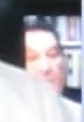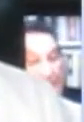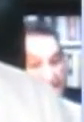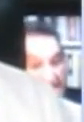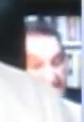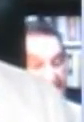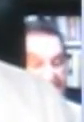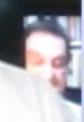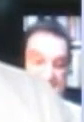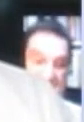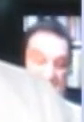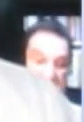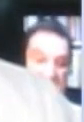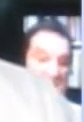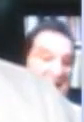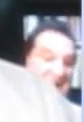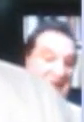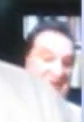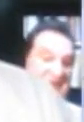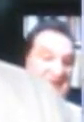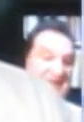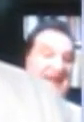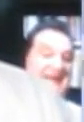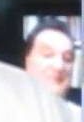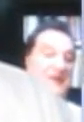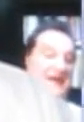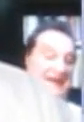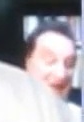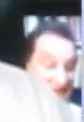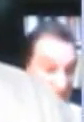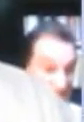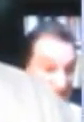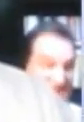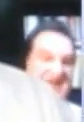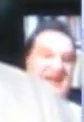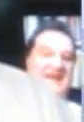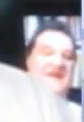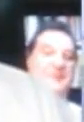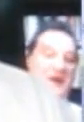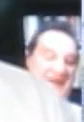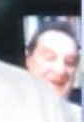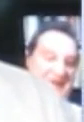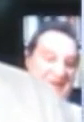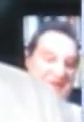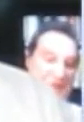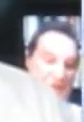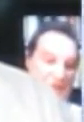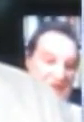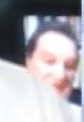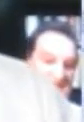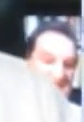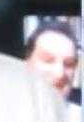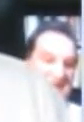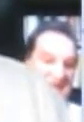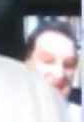του Καστελορίζου. Αλλά να κάνει επίσης και γεώτρηση, καινούρια γεώτρηση, έχει κάνει 8 παράνομες, στην Κυπριακή